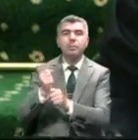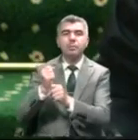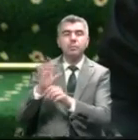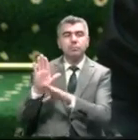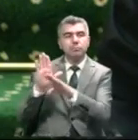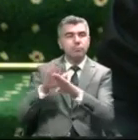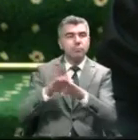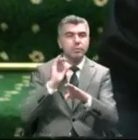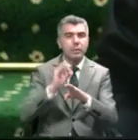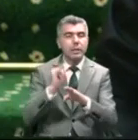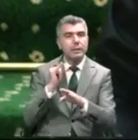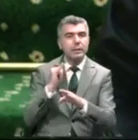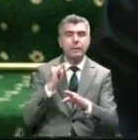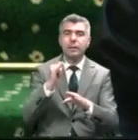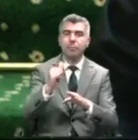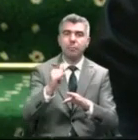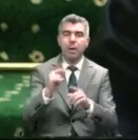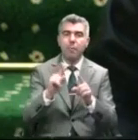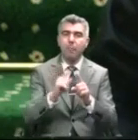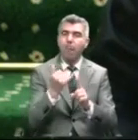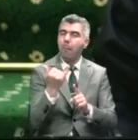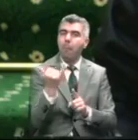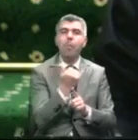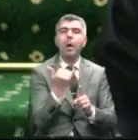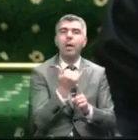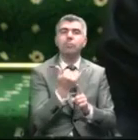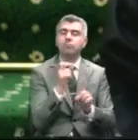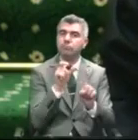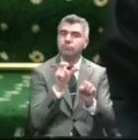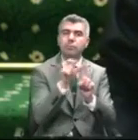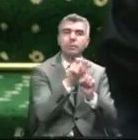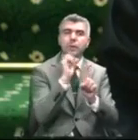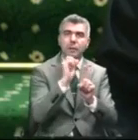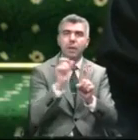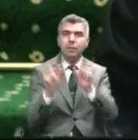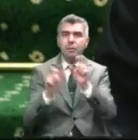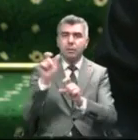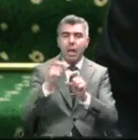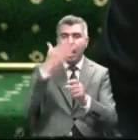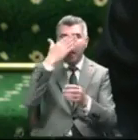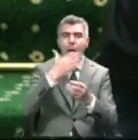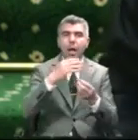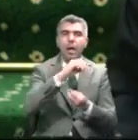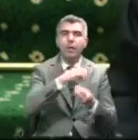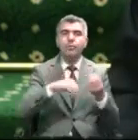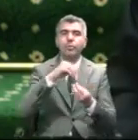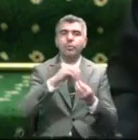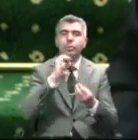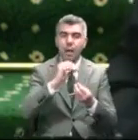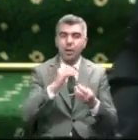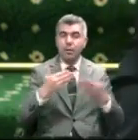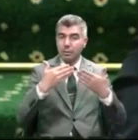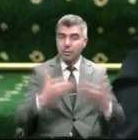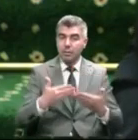الذي ماتت يولي اهميه كبرى للحجاج والمغاربه وها نحن